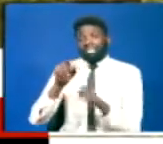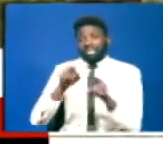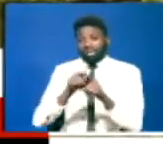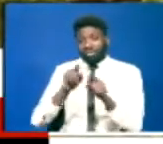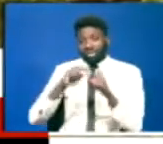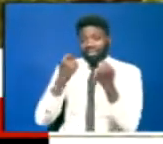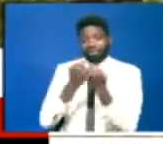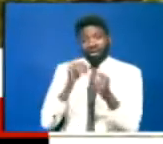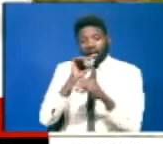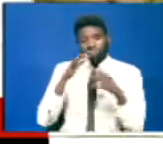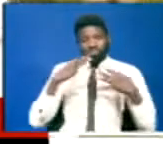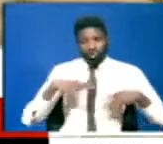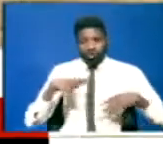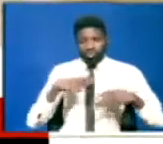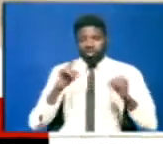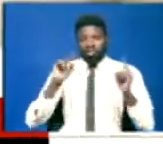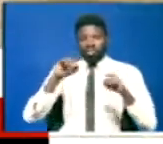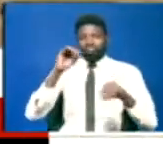wao.